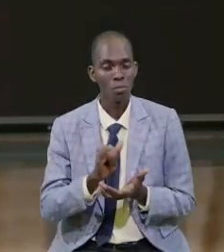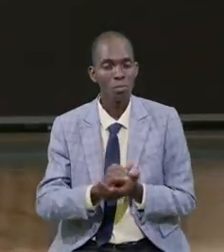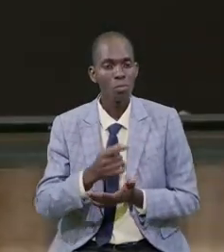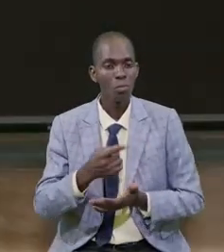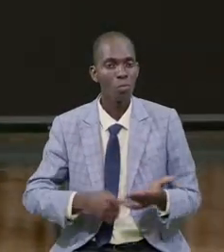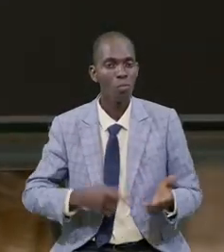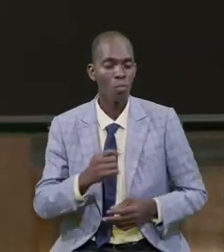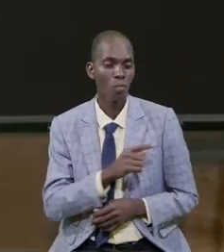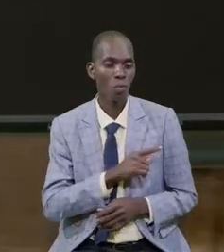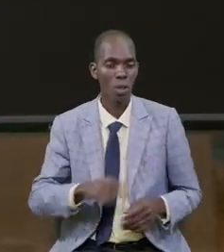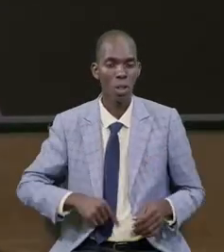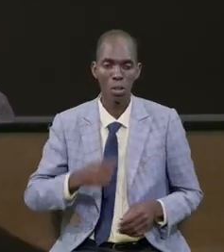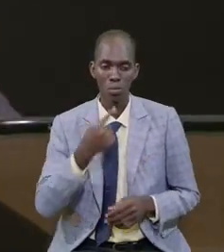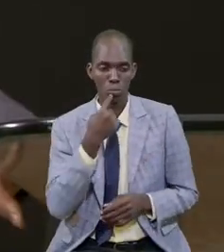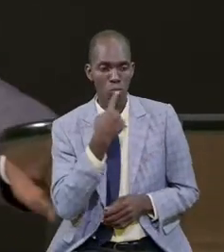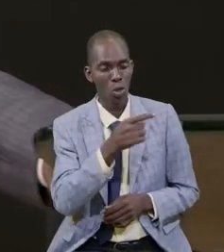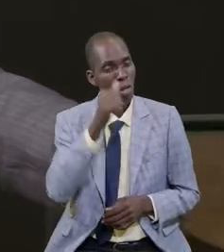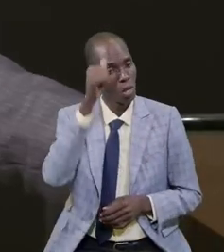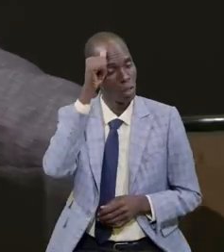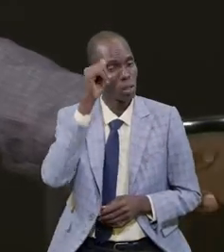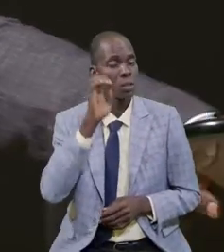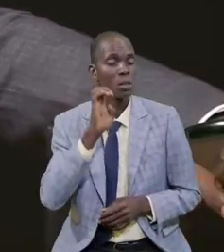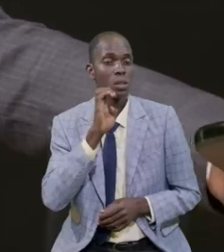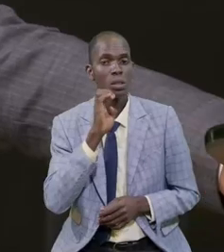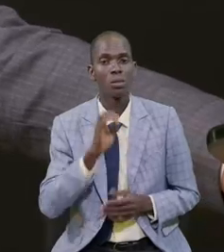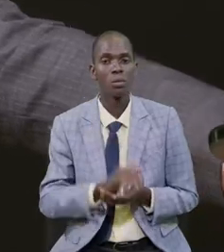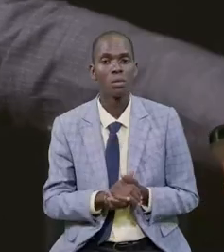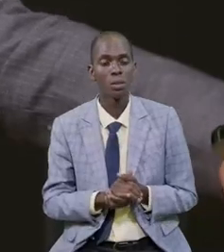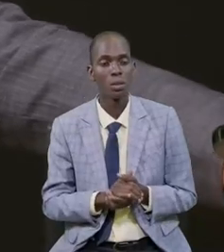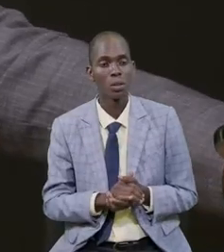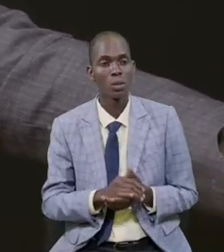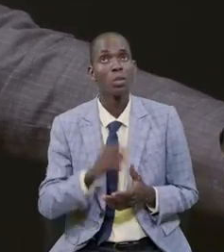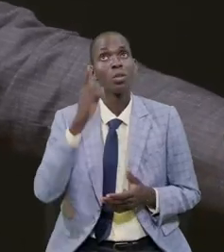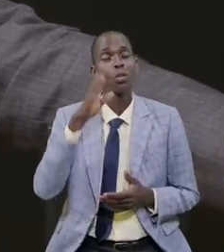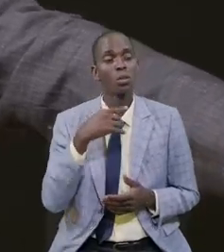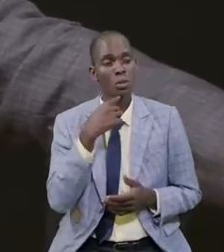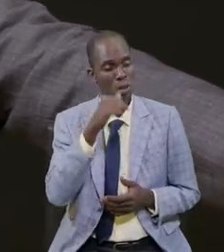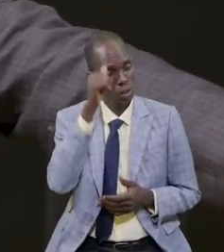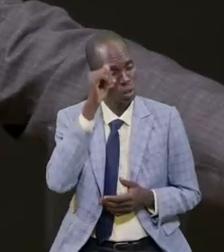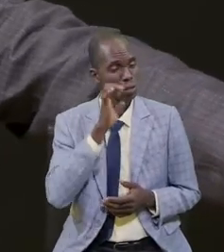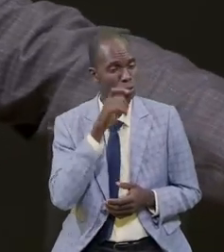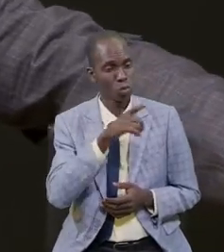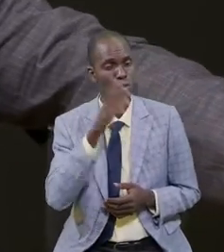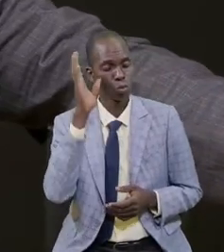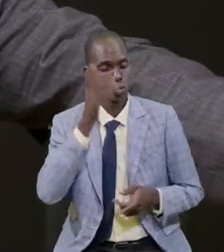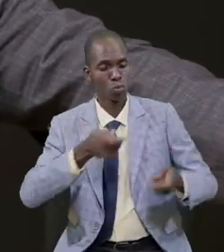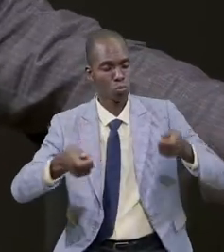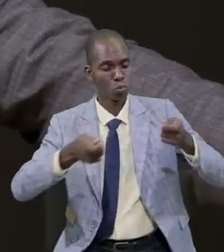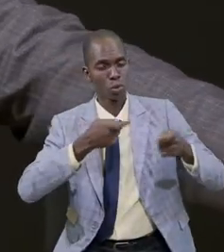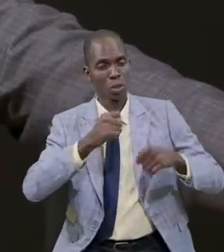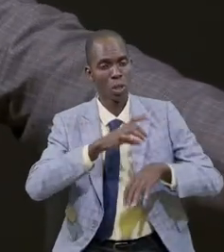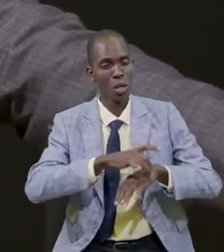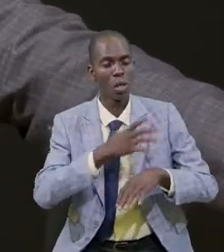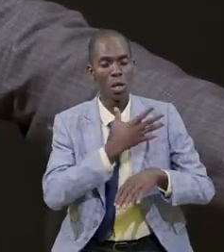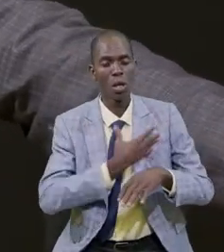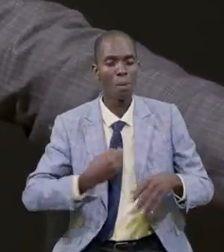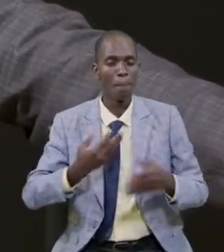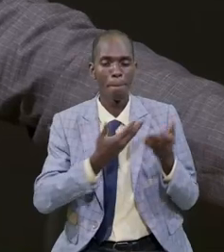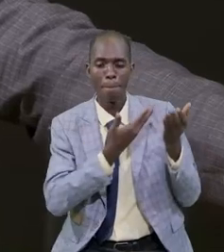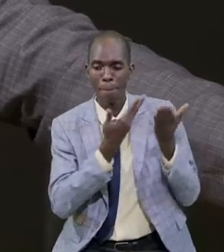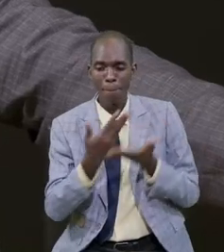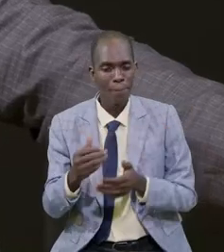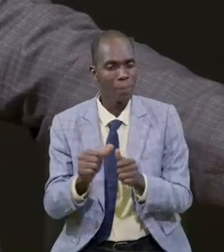le Seigneur a dit à Adam et Ève, qu'ils vont assujettir la terre et apporter tout ce qui est sur la